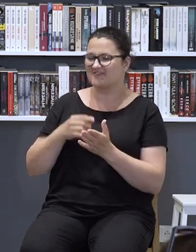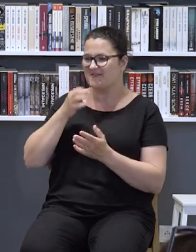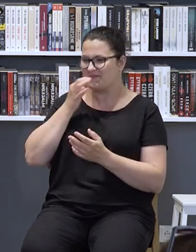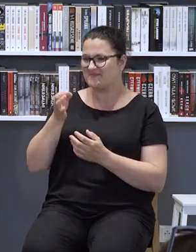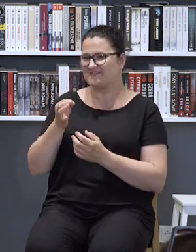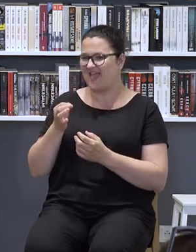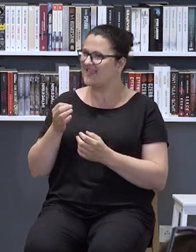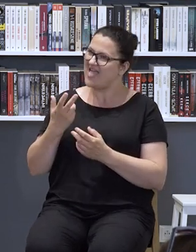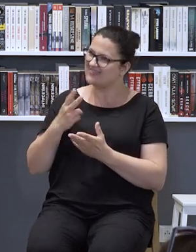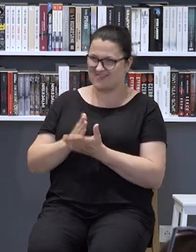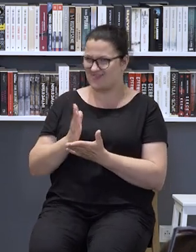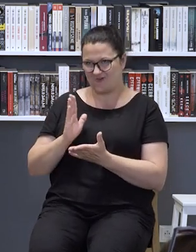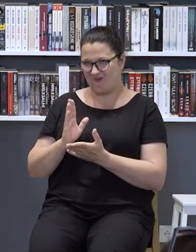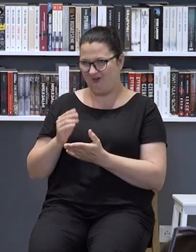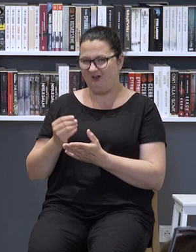Tego.